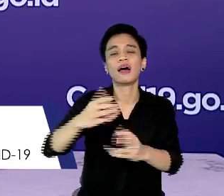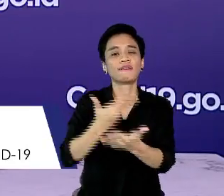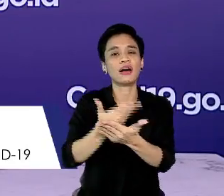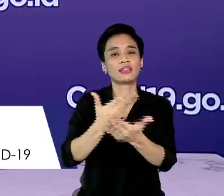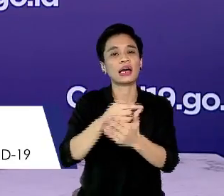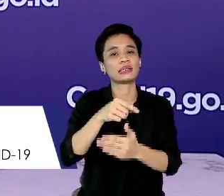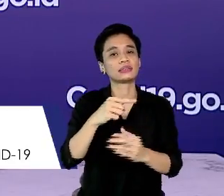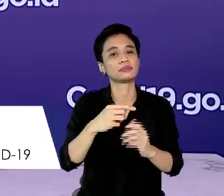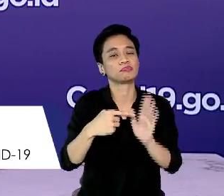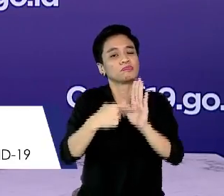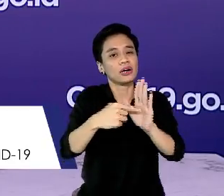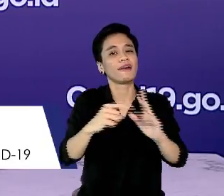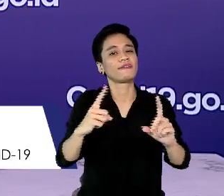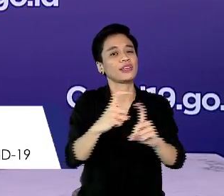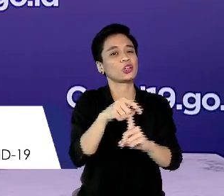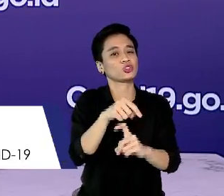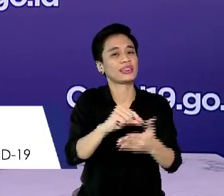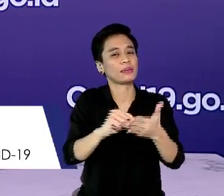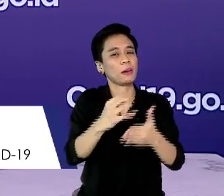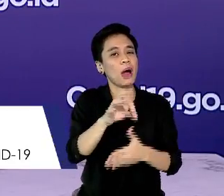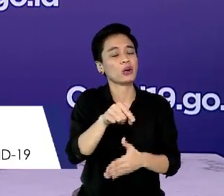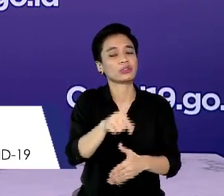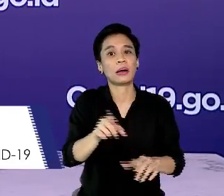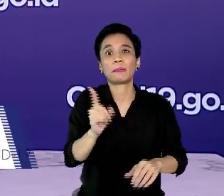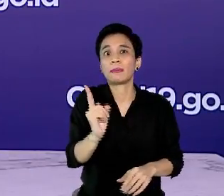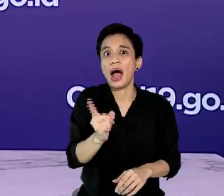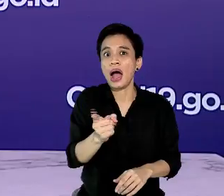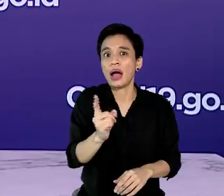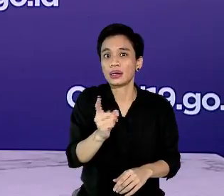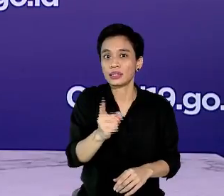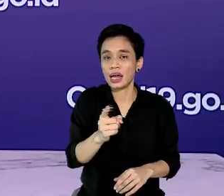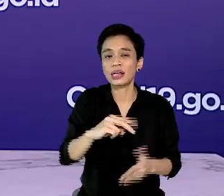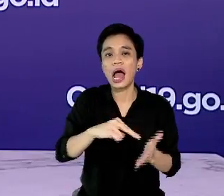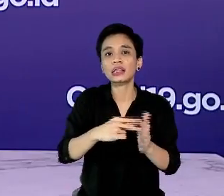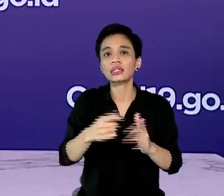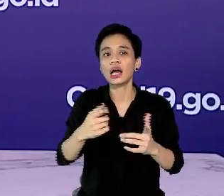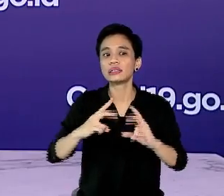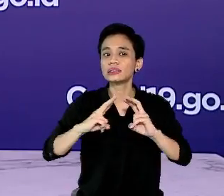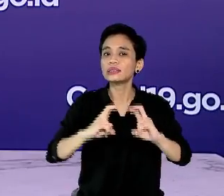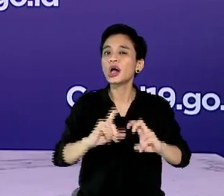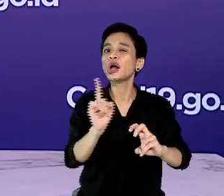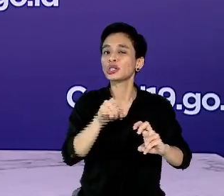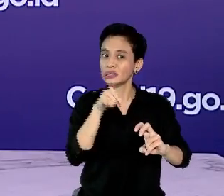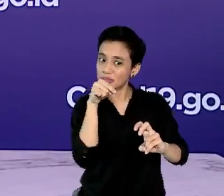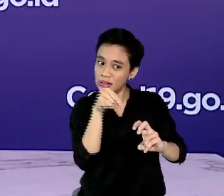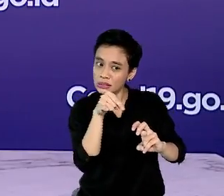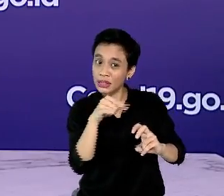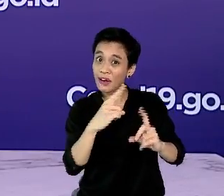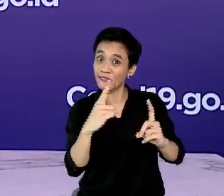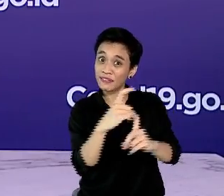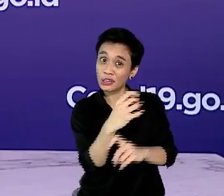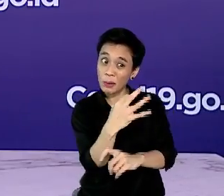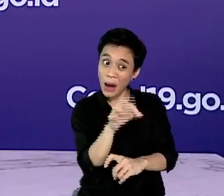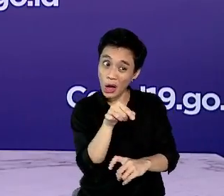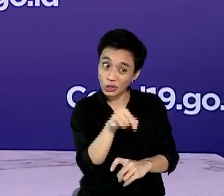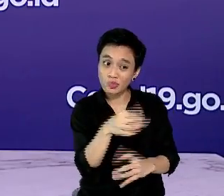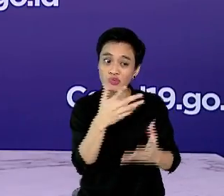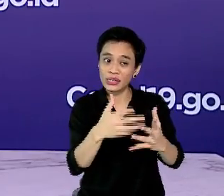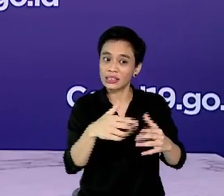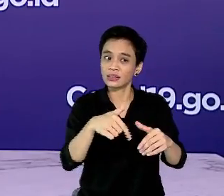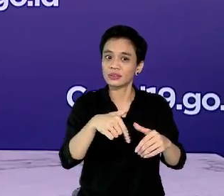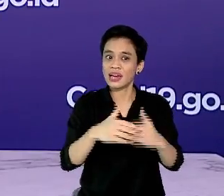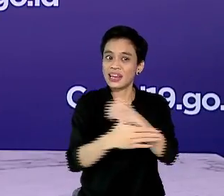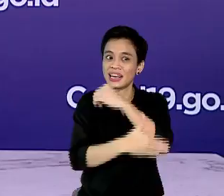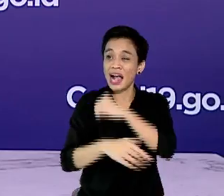berbahaya. Kejadian itu di suatu negara juga harus diteliti apakah betul sebuah varian tertentu yang di negara